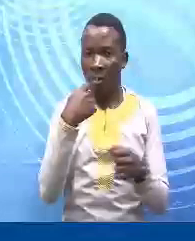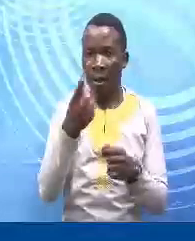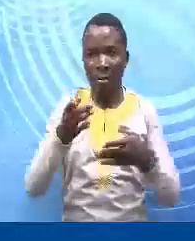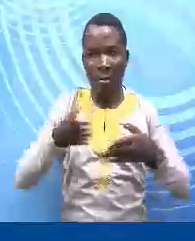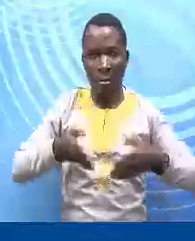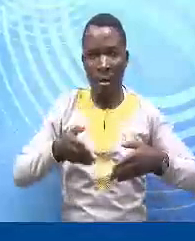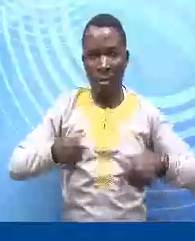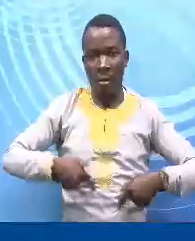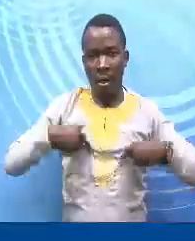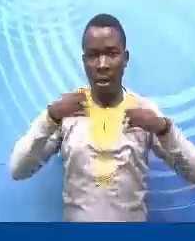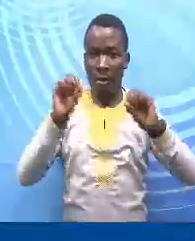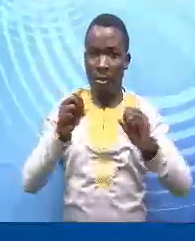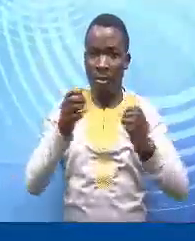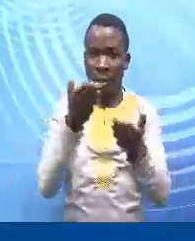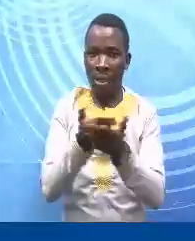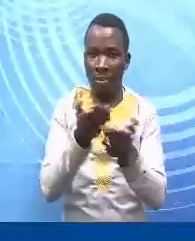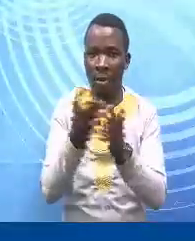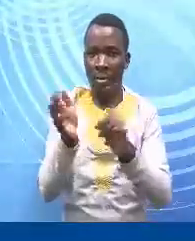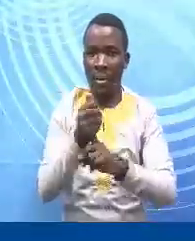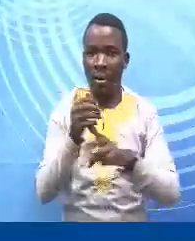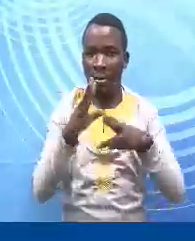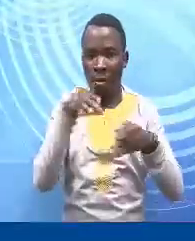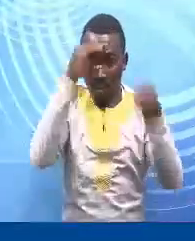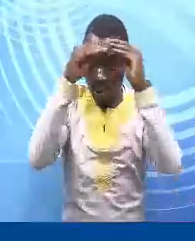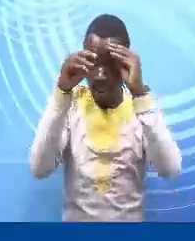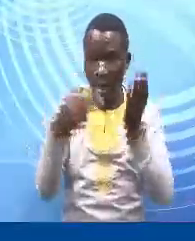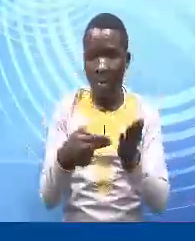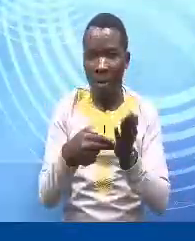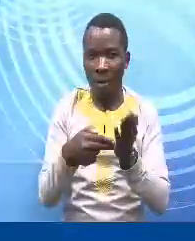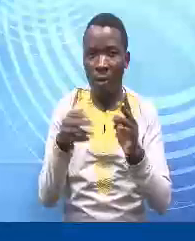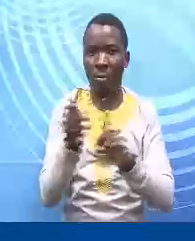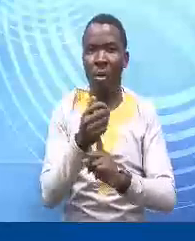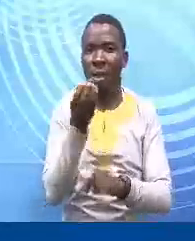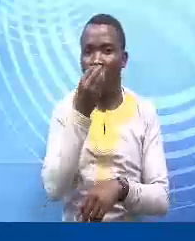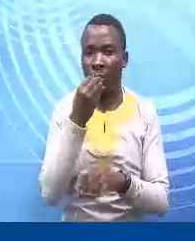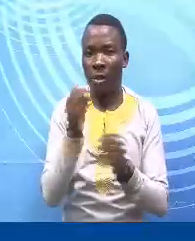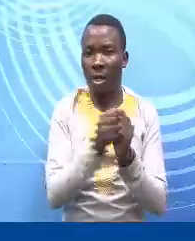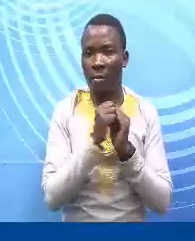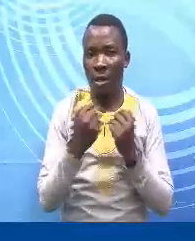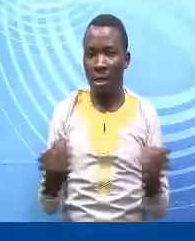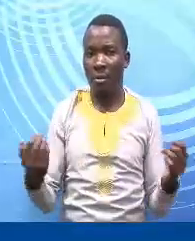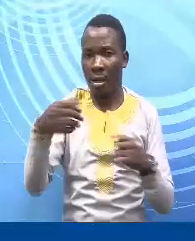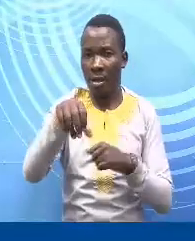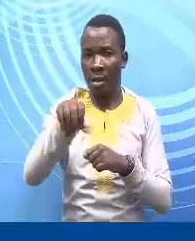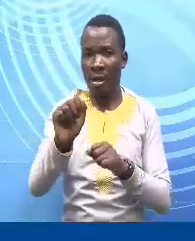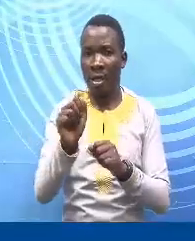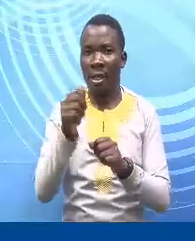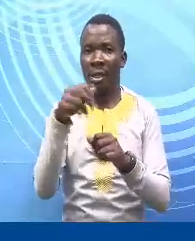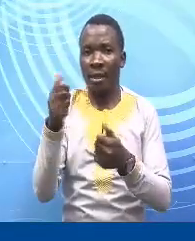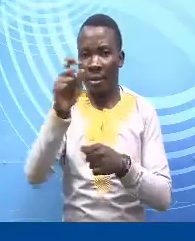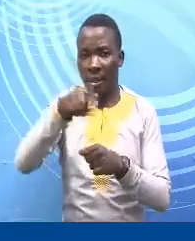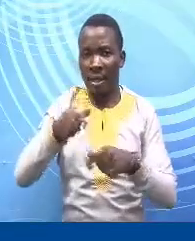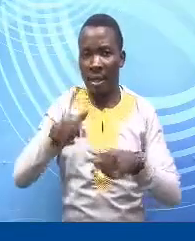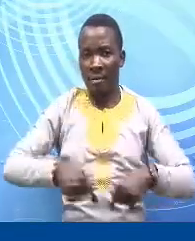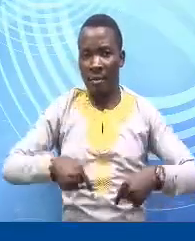babayeho nabi aho basaba ko babona uko bakwiga imyuga ndetse no kubona ibibatungana n'abana babo n'ibindi nyenerwa mu buzima